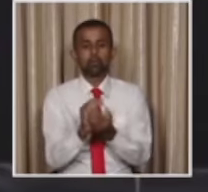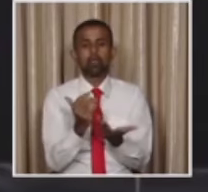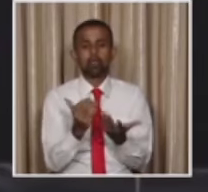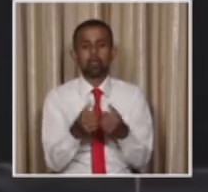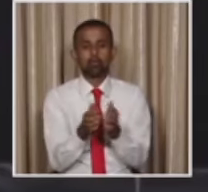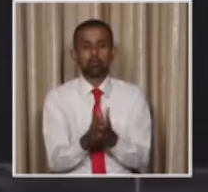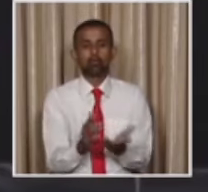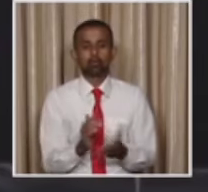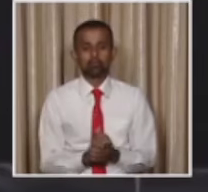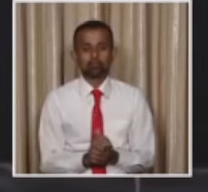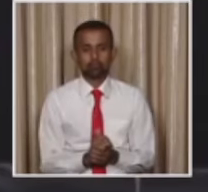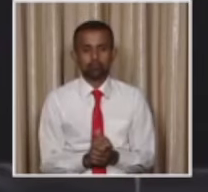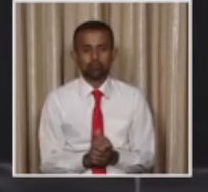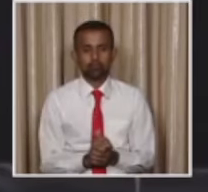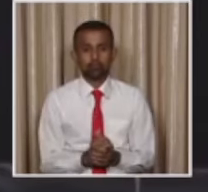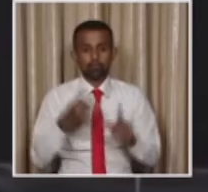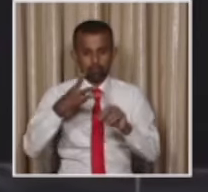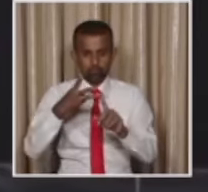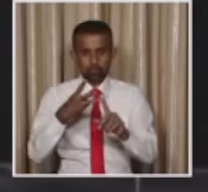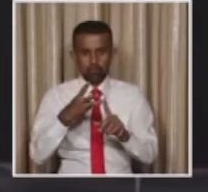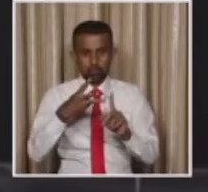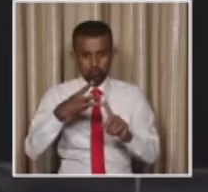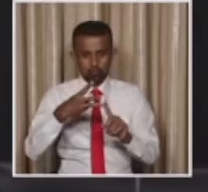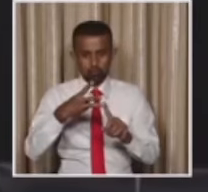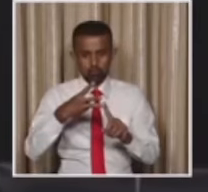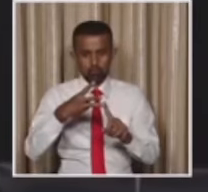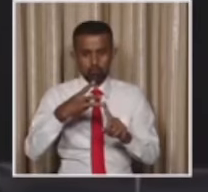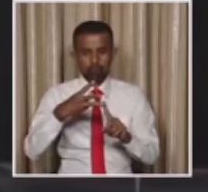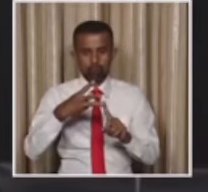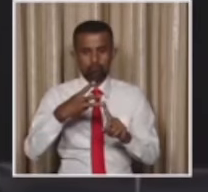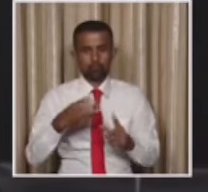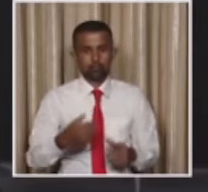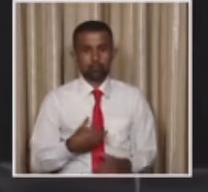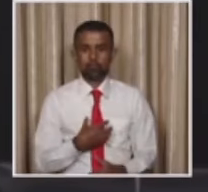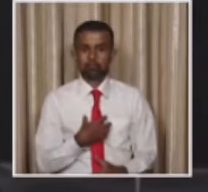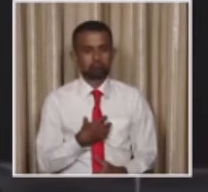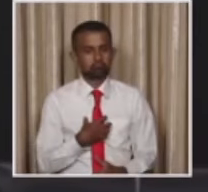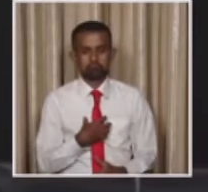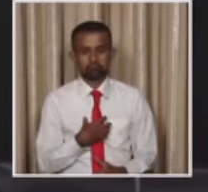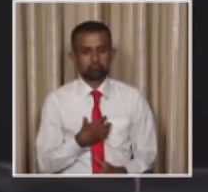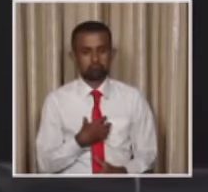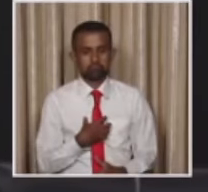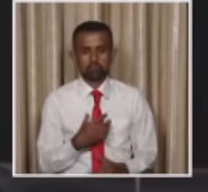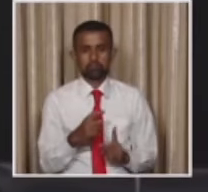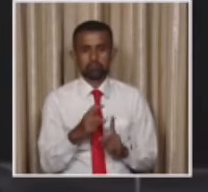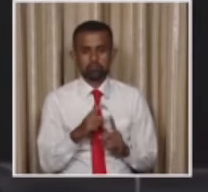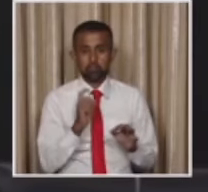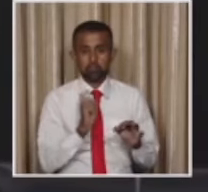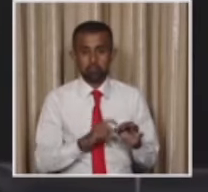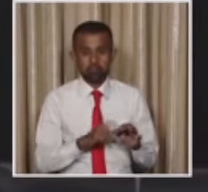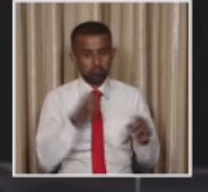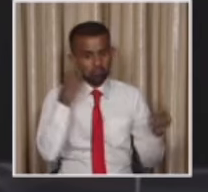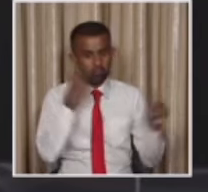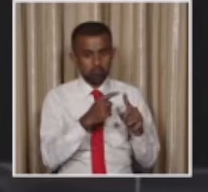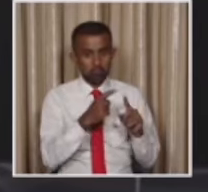ස්වාධීනත්වයේ කියලා නිර්වාසවන්තුමා හරි තුන්වෙනි කාරණේ ඒ නිසා මම කනගාටු වෙනවා මේ බරපතල කාරණේ ගැන